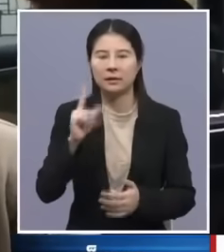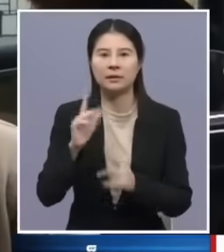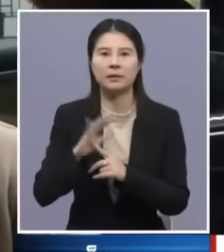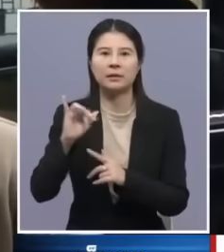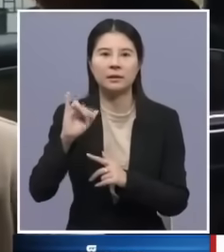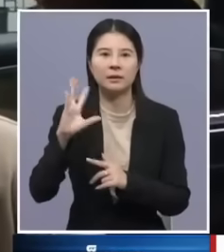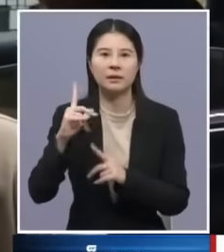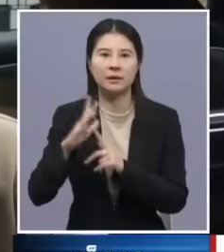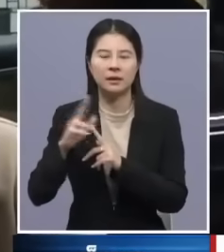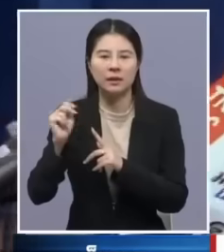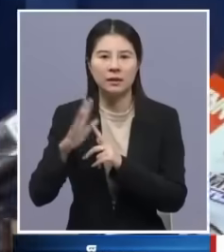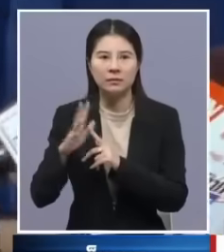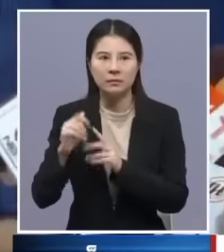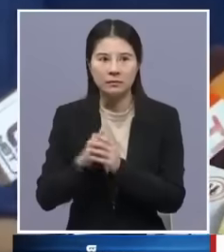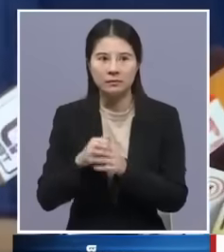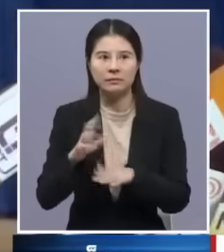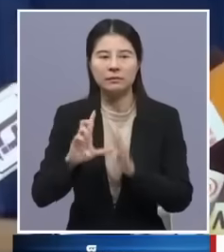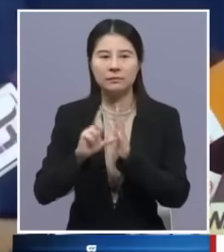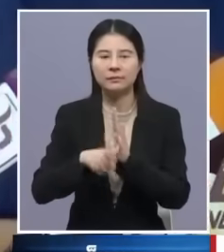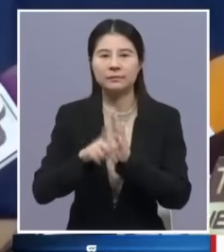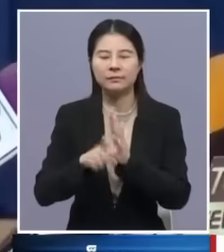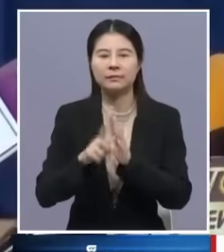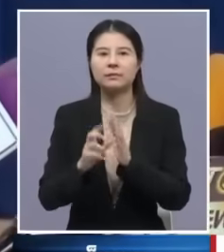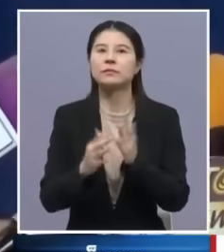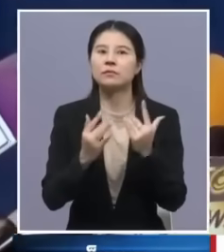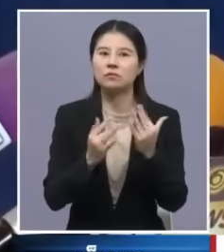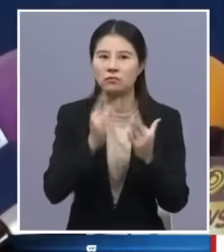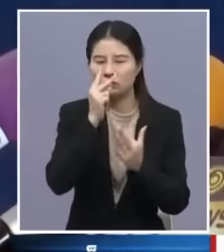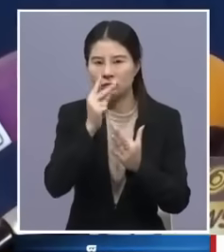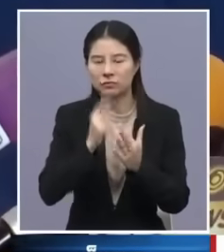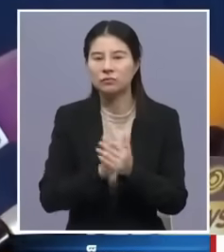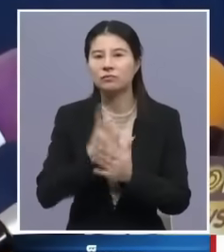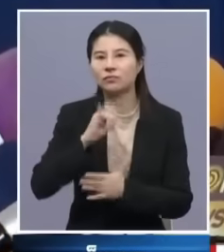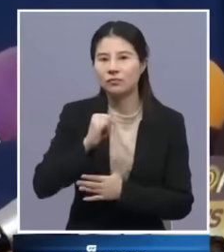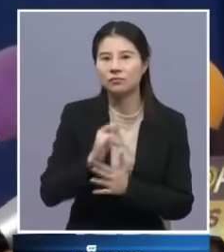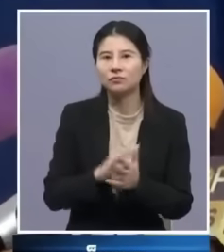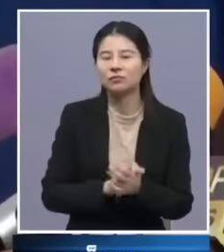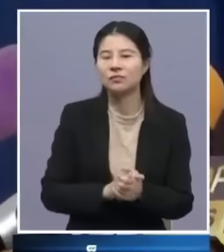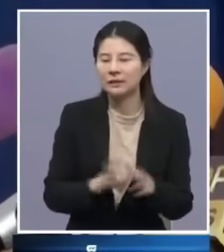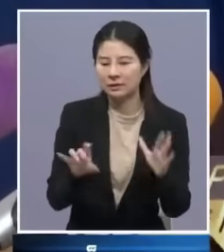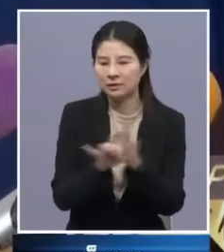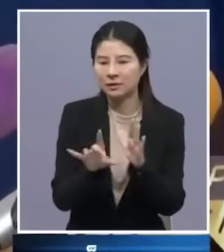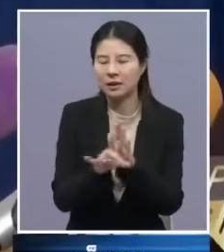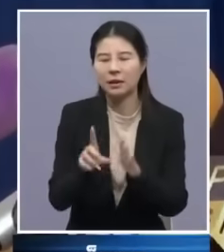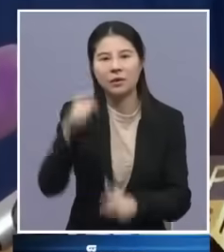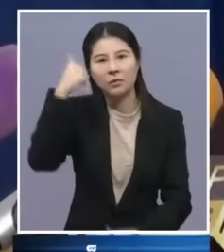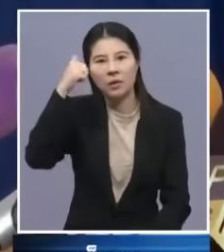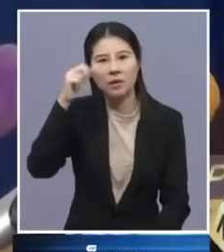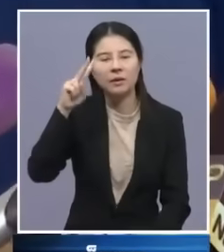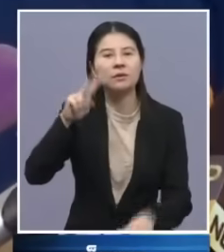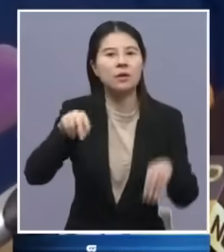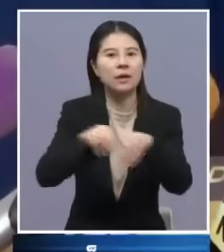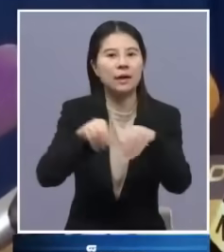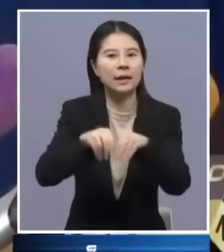นี่ก็อาจกลายเป็นจังหวะพลิกเกมของกลุ่มผู้อาวุโสได้ด้วย ใช่อะไรก็เกิดขึ้นได้ในช่วงโค้งสุดท้ายเหลือเวลาอีกเพียงแค่2วันจะ